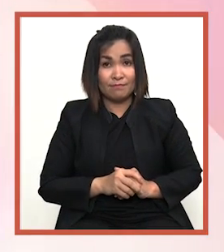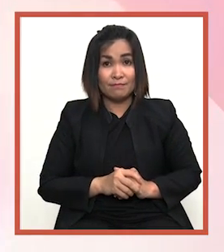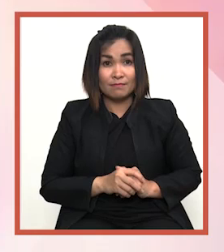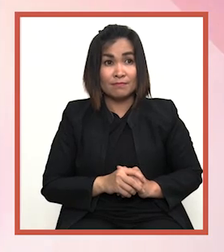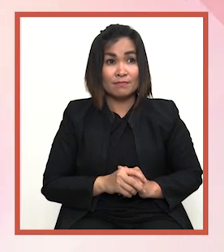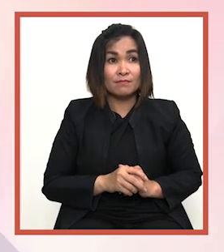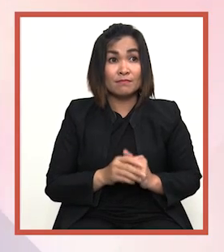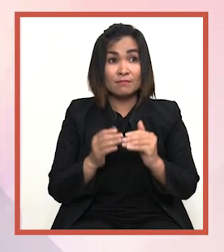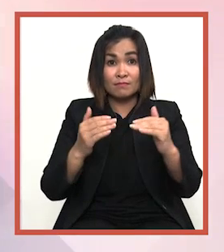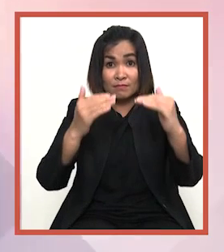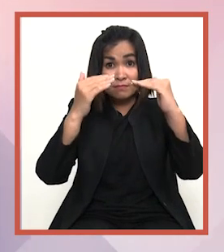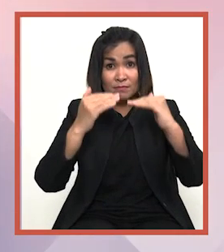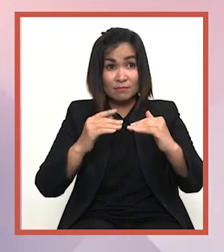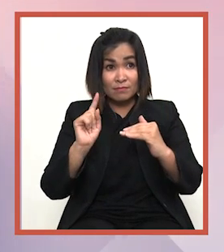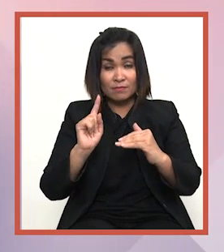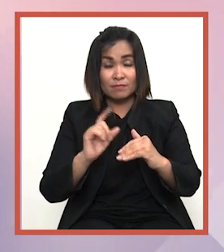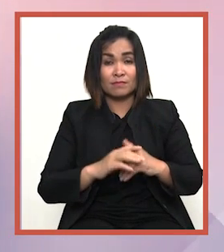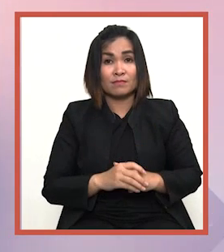ส่วนต่อมาครับ